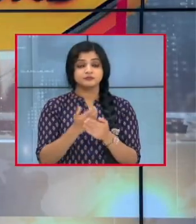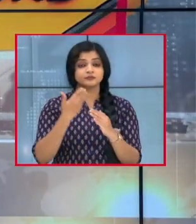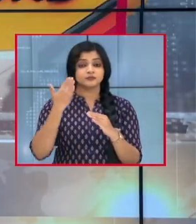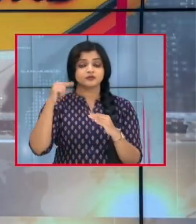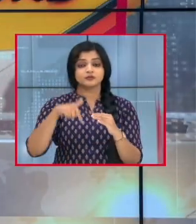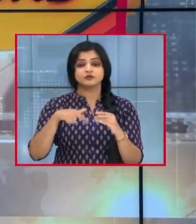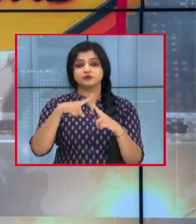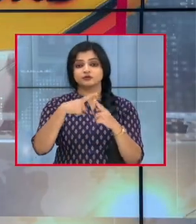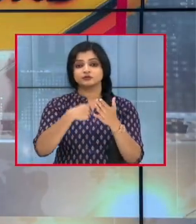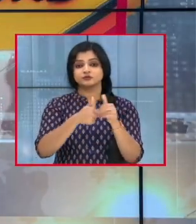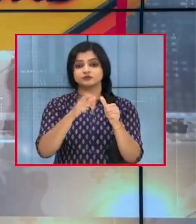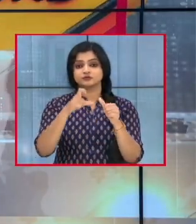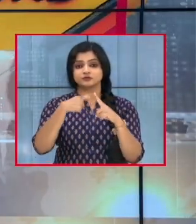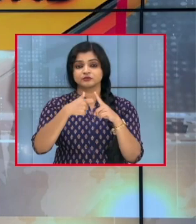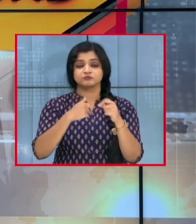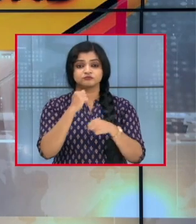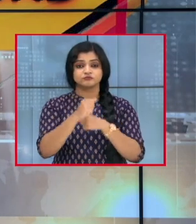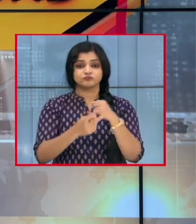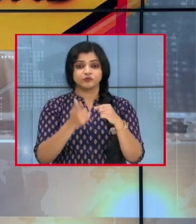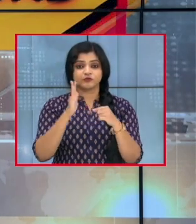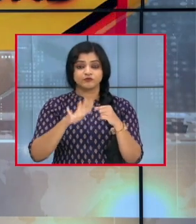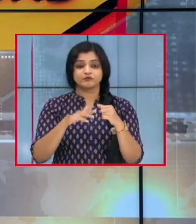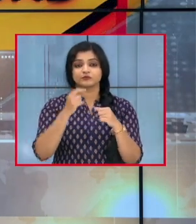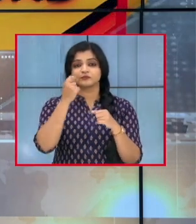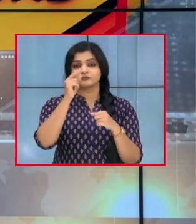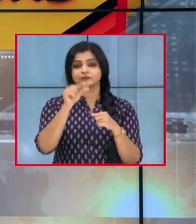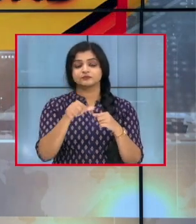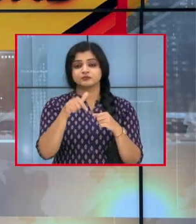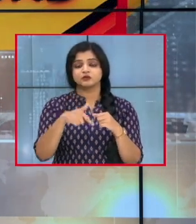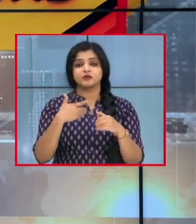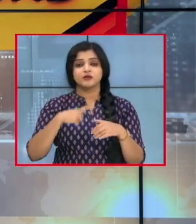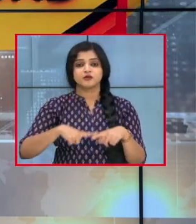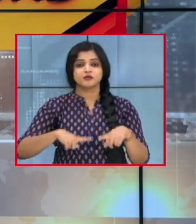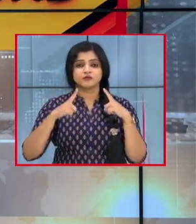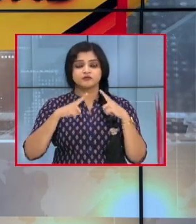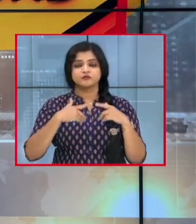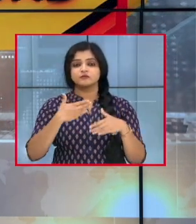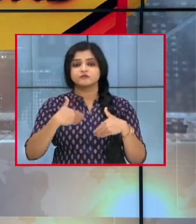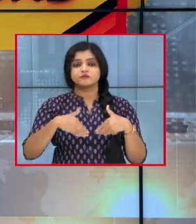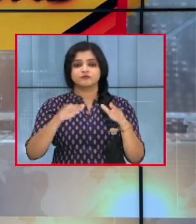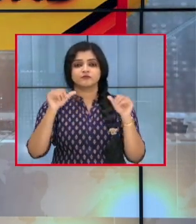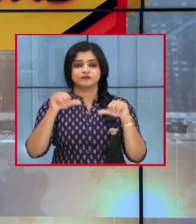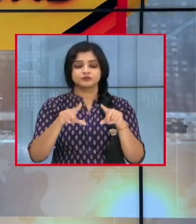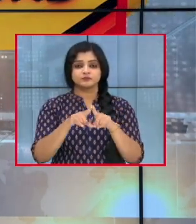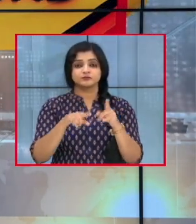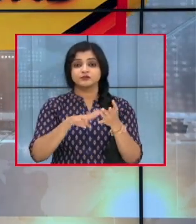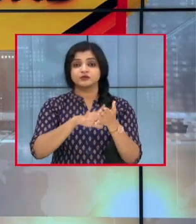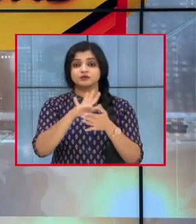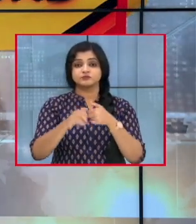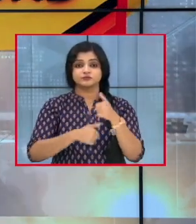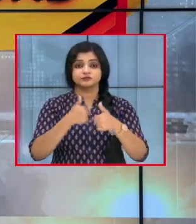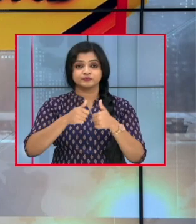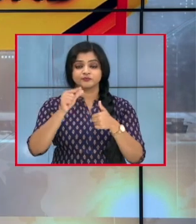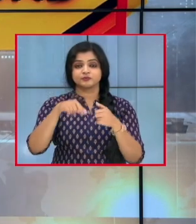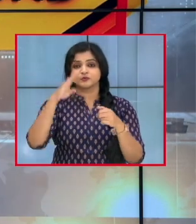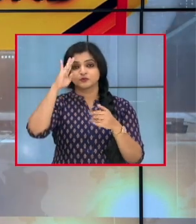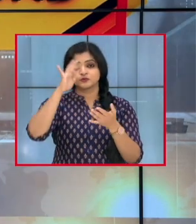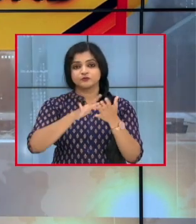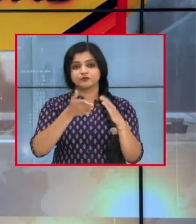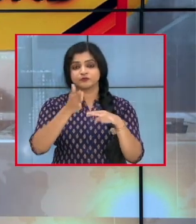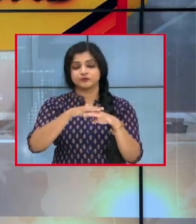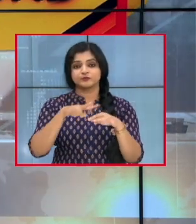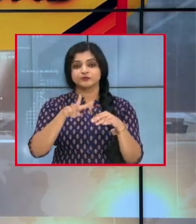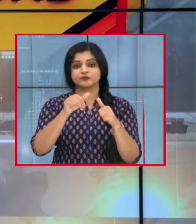ഒരു കാലത്ത് ട്രാക്കിൽ കുതിച്ച അത്ലറ്റ് ഇപ്പോൾ ജീവിതത്തിന്റെ രണ്ടറ്റവും കൂട്ടിമുട്ടിക്കാനുള്ള ഓട്ടത്തിലാണ്. ദേശീയ കായിക താരമായിരുന്ന തൃശൂർ എരുമപ്പെട്ടി